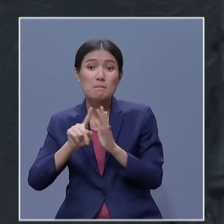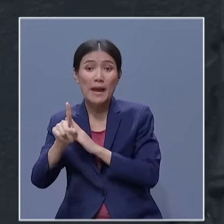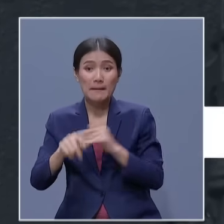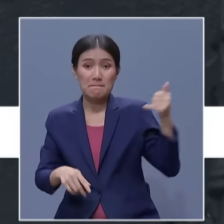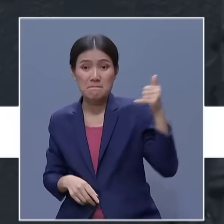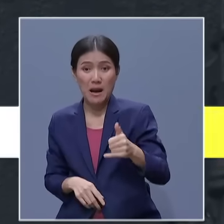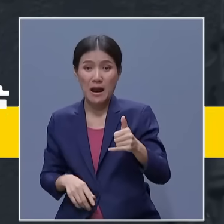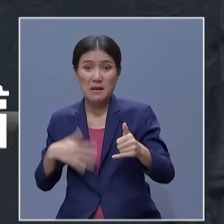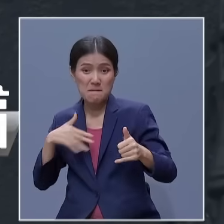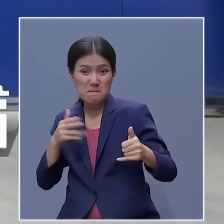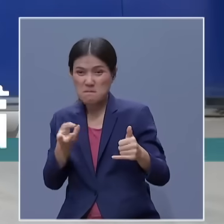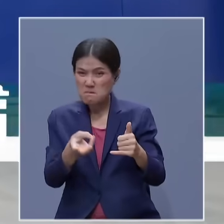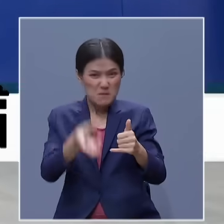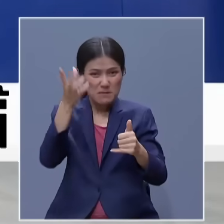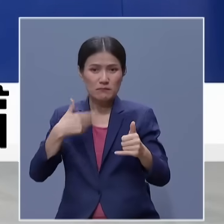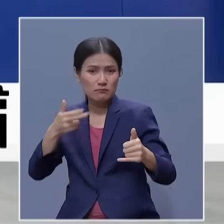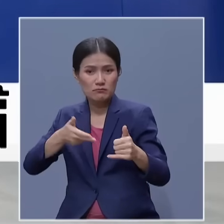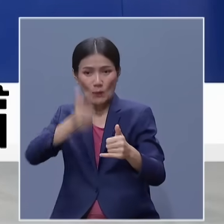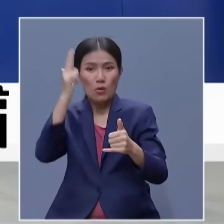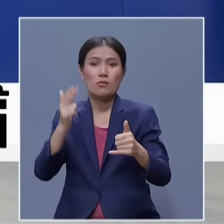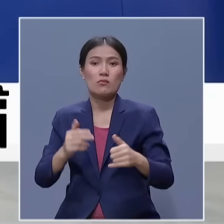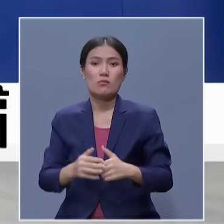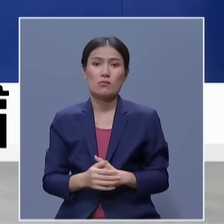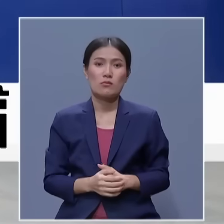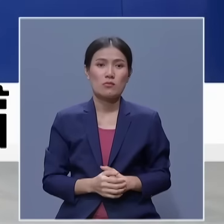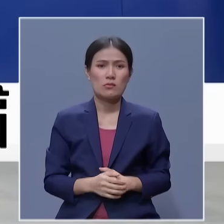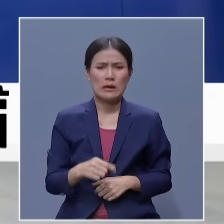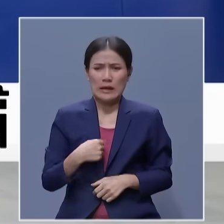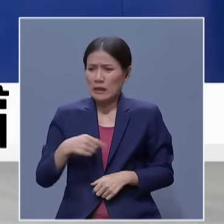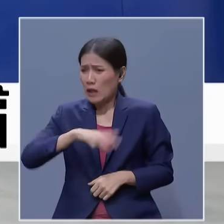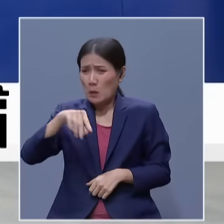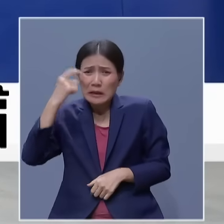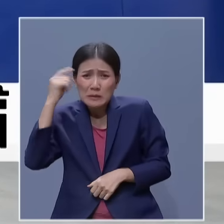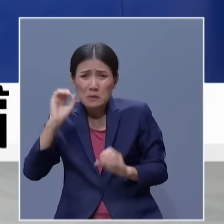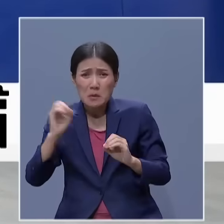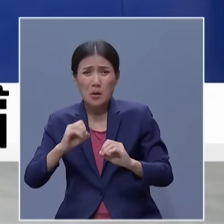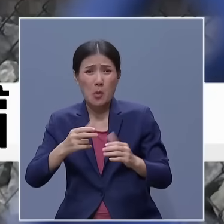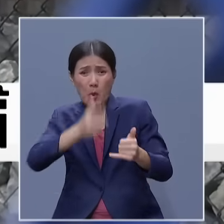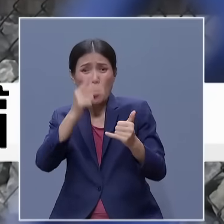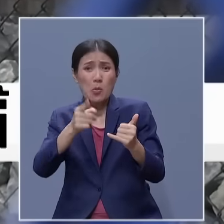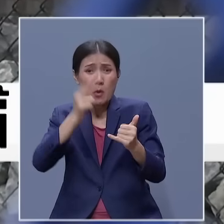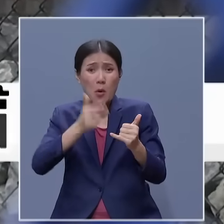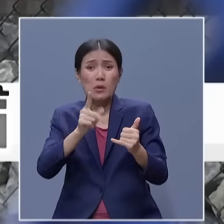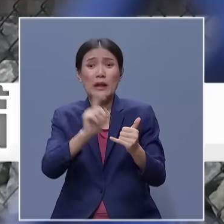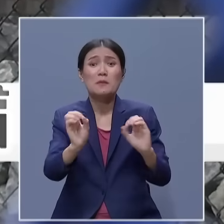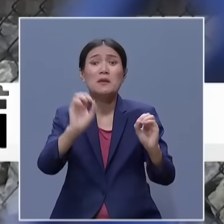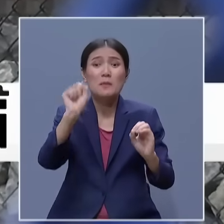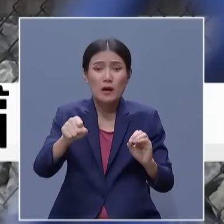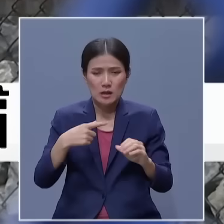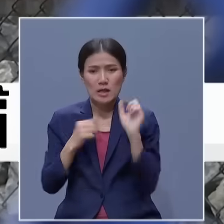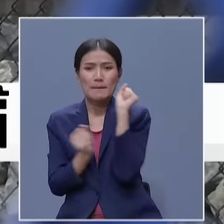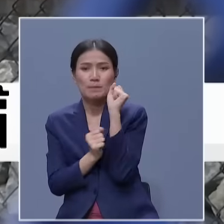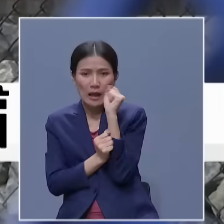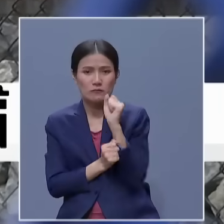คึกขนองเหตุการณ์ในการยิงในงานนั้นคงไม่มีใครคิดว่าจะรุนแรงแบบนี้หลังทะเลาะกันนะคะกำนันไปคุยกับนายหน่องมีพ